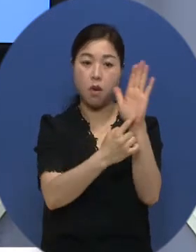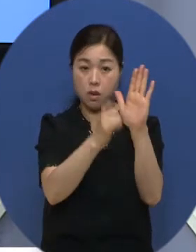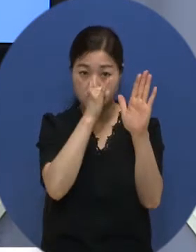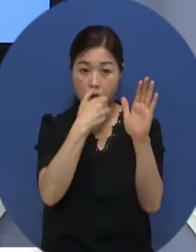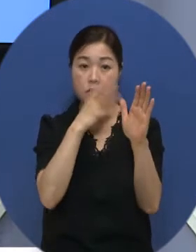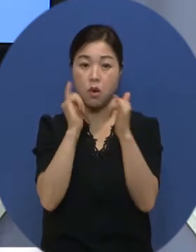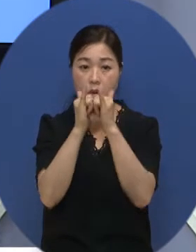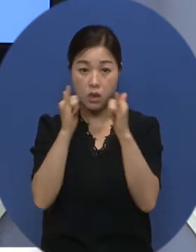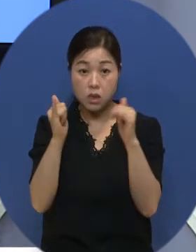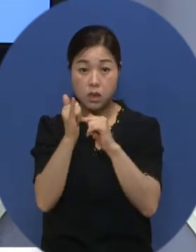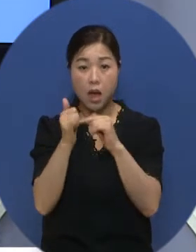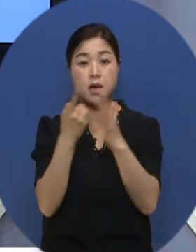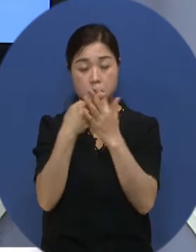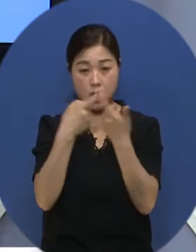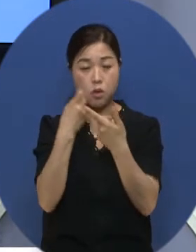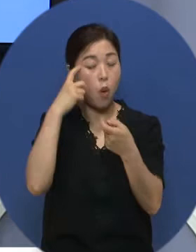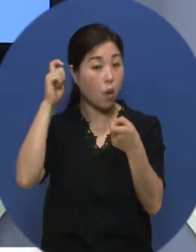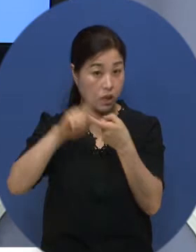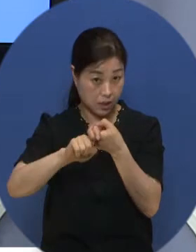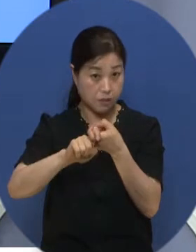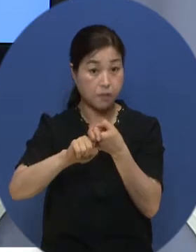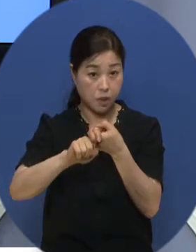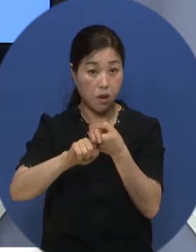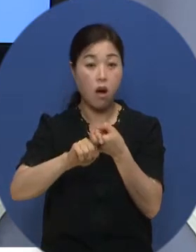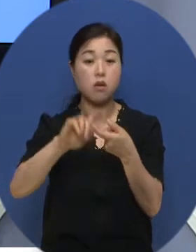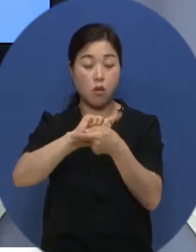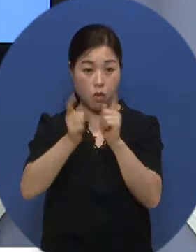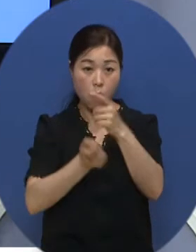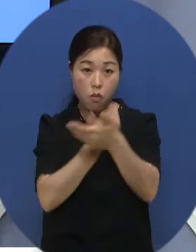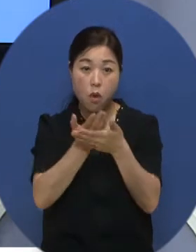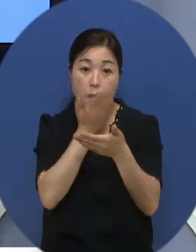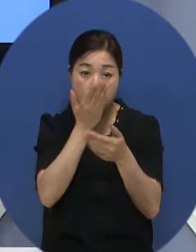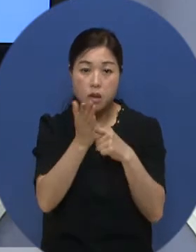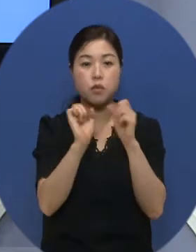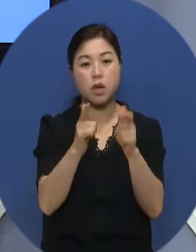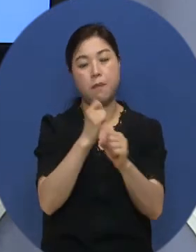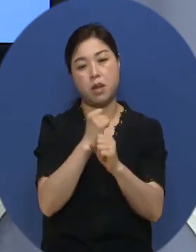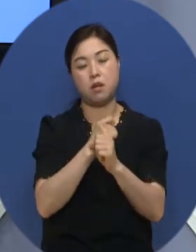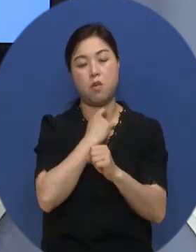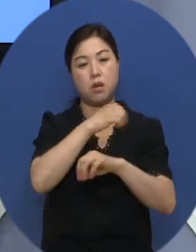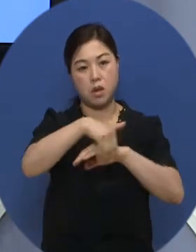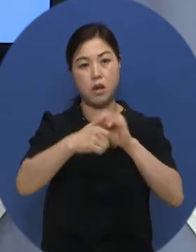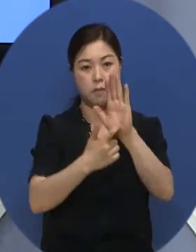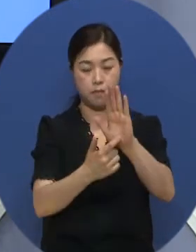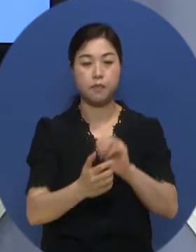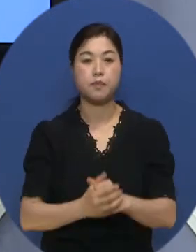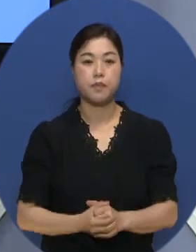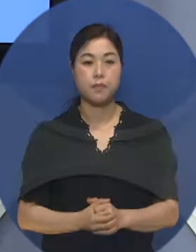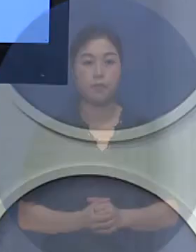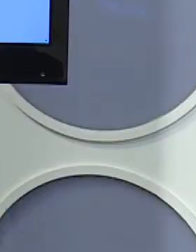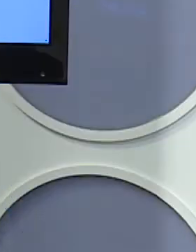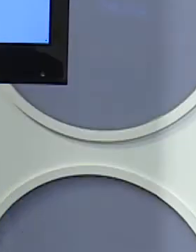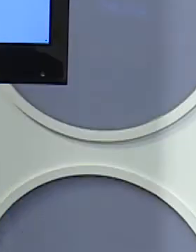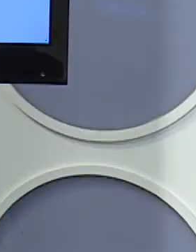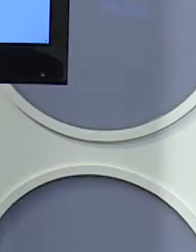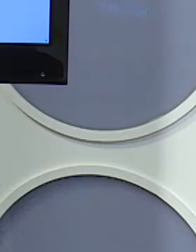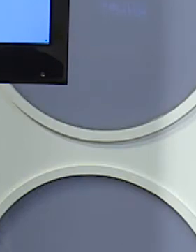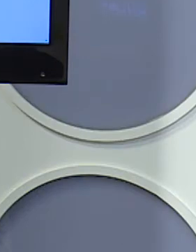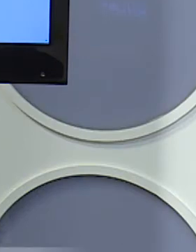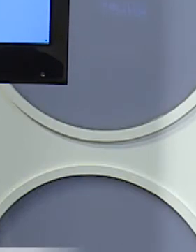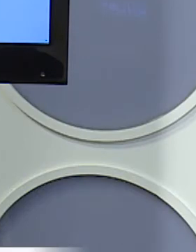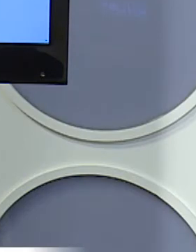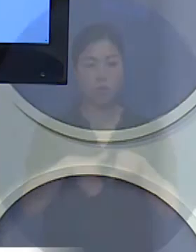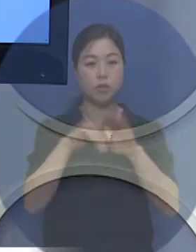관심을 높이고 다양한 세대가 서로 공유하는 기회를 마련할 예정입니다 다음 소식입니다